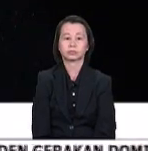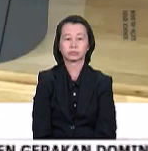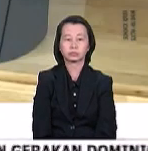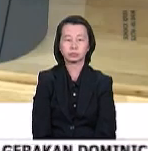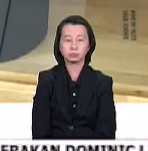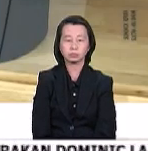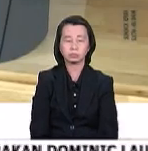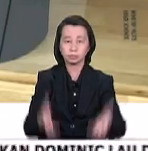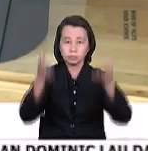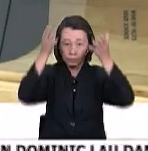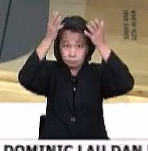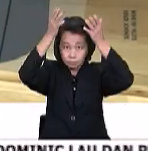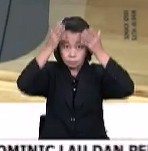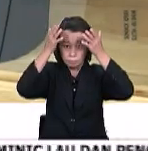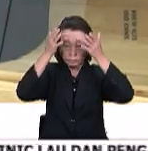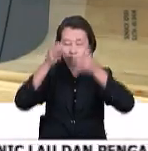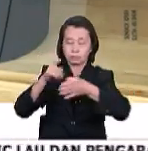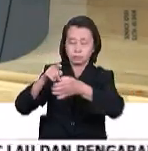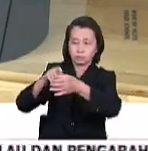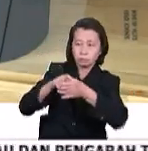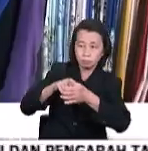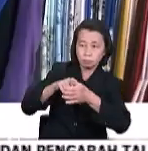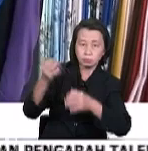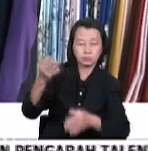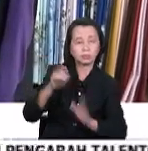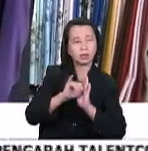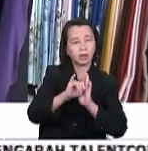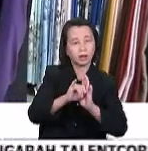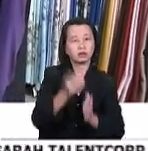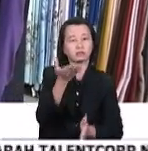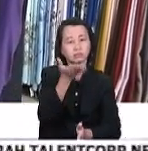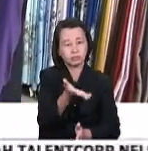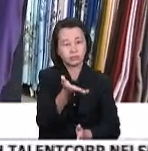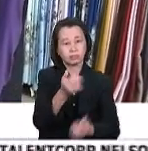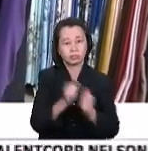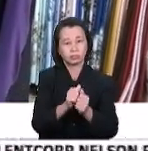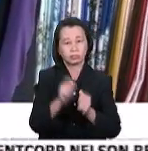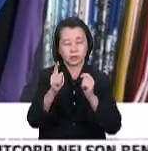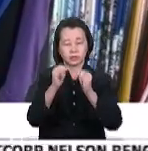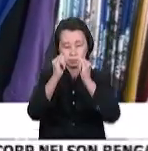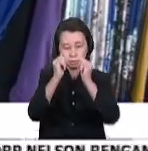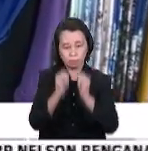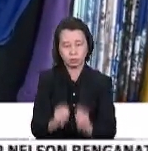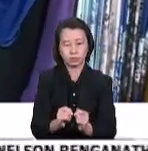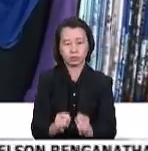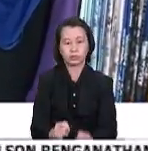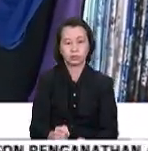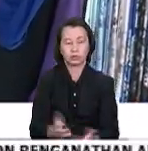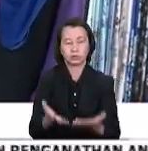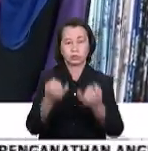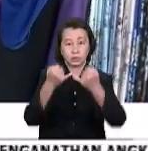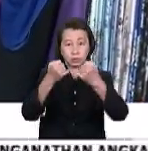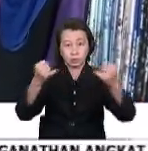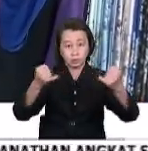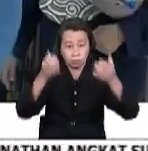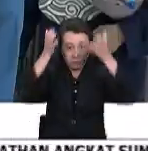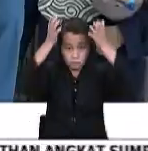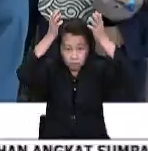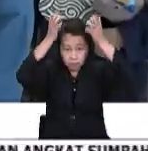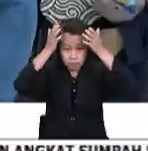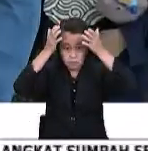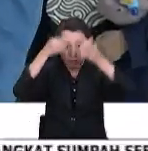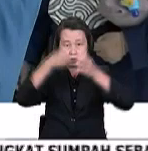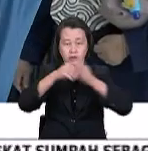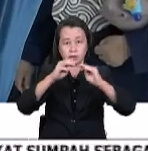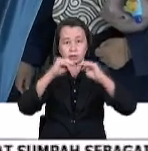Aksesori kepala ini mampu memberi daya tarikan dan identiti tersendiri kepada seseorang individu. Antara jenis songkok yang mendapat tempat